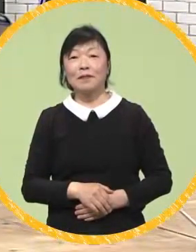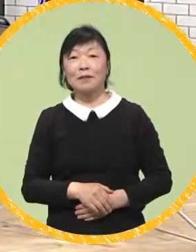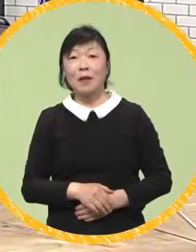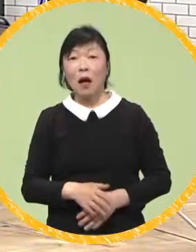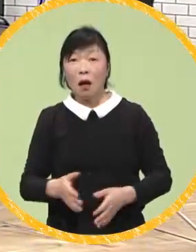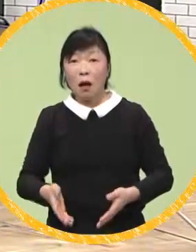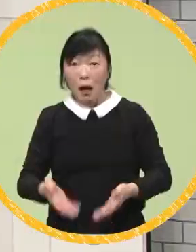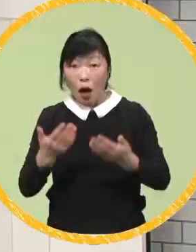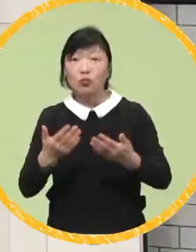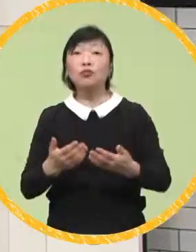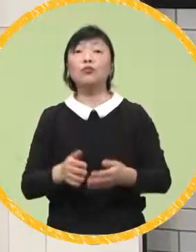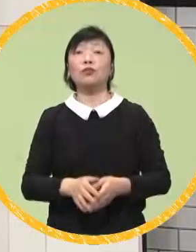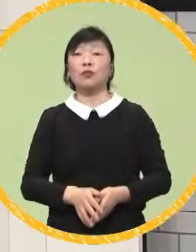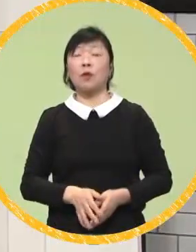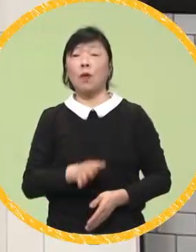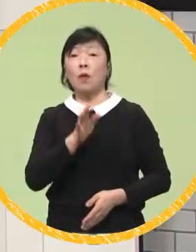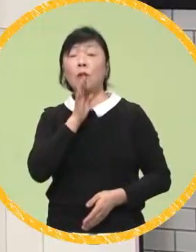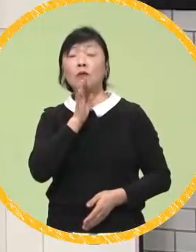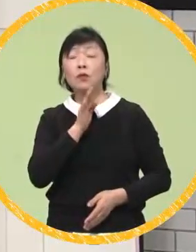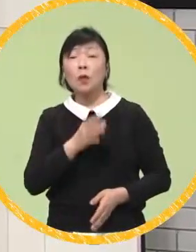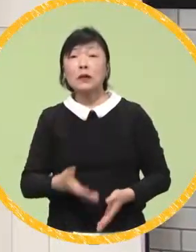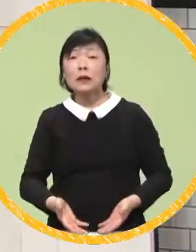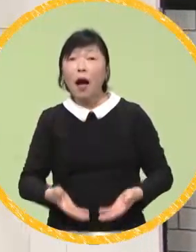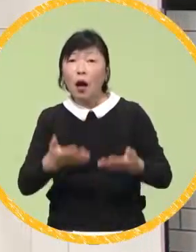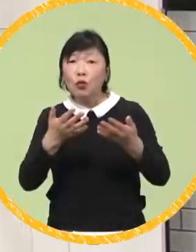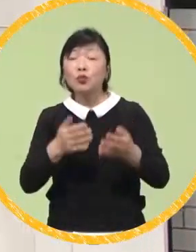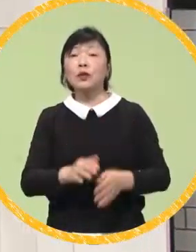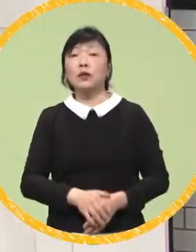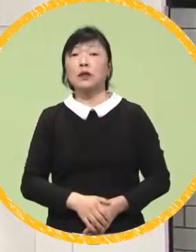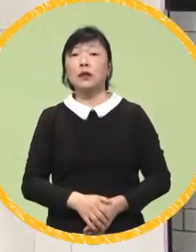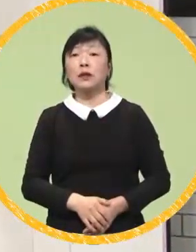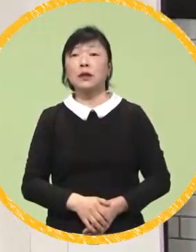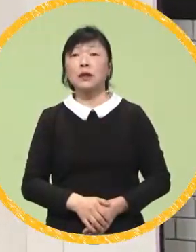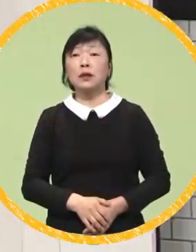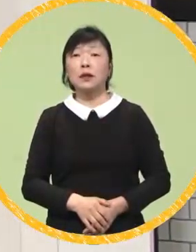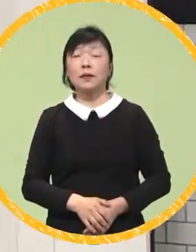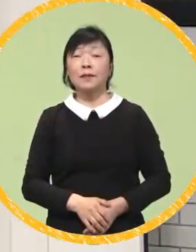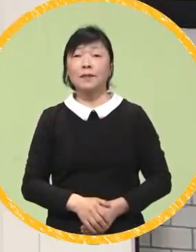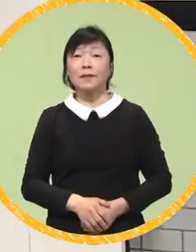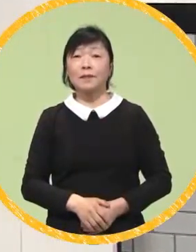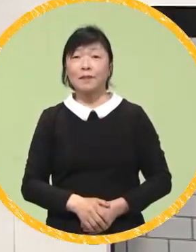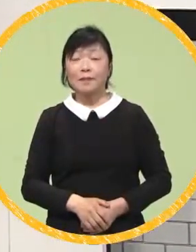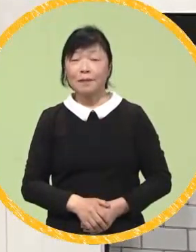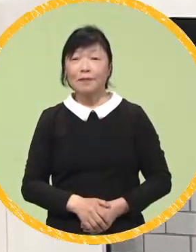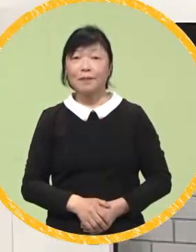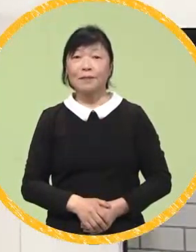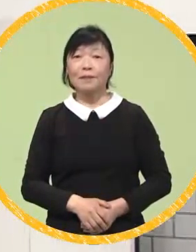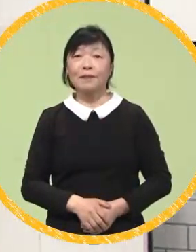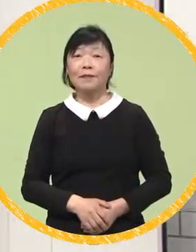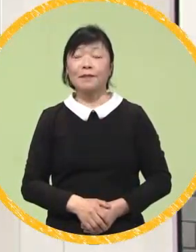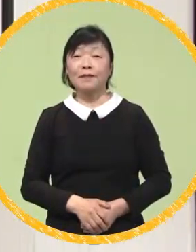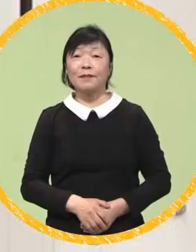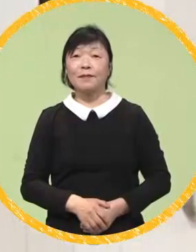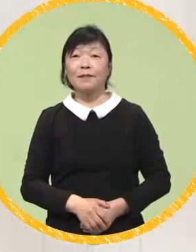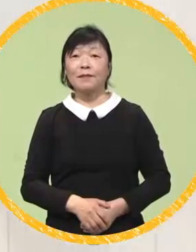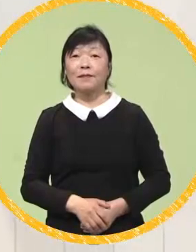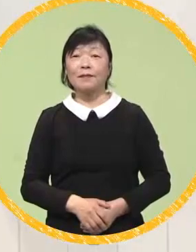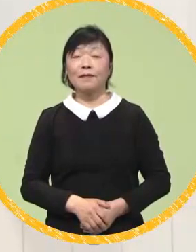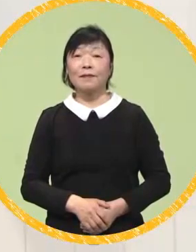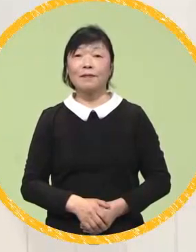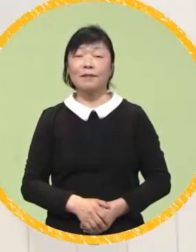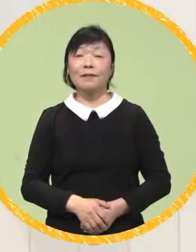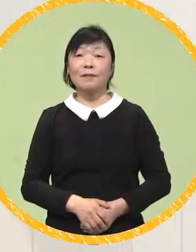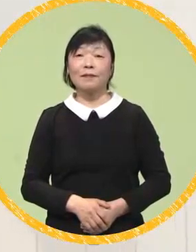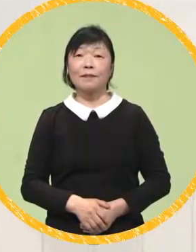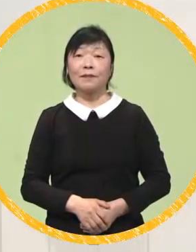守ったけど軽いば類ですごく軽いですこれでこれだそうですね親指に付けて下さい潜っとコレハ差分です